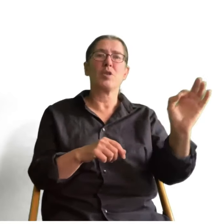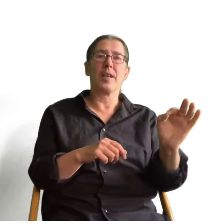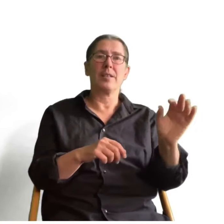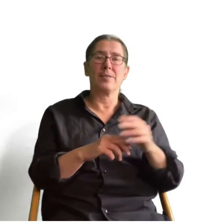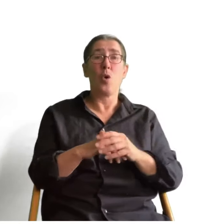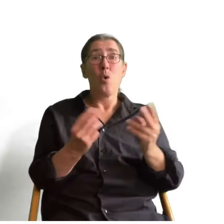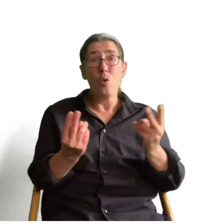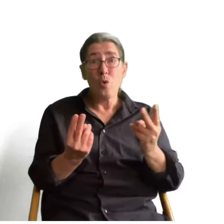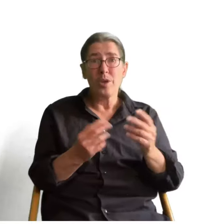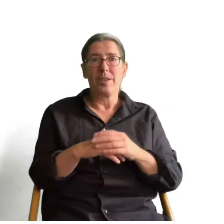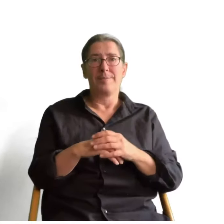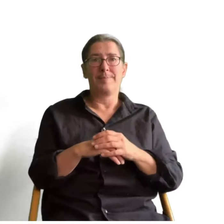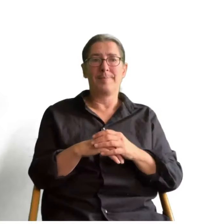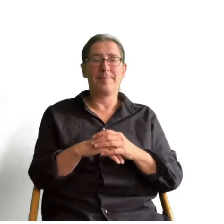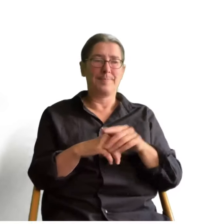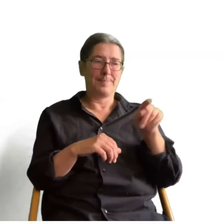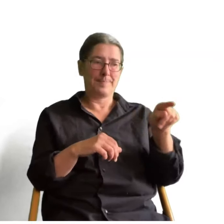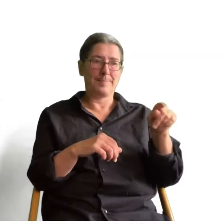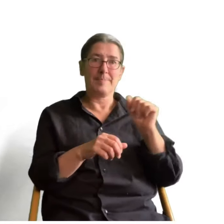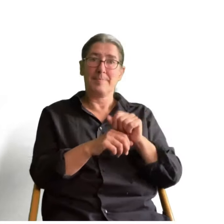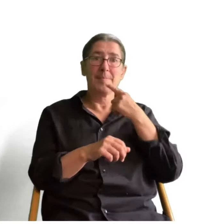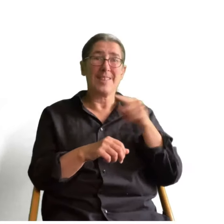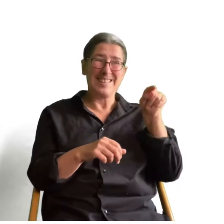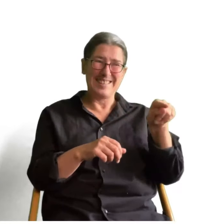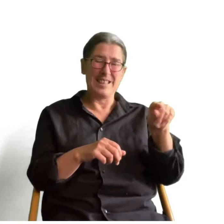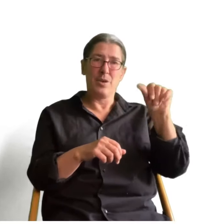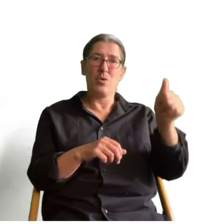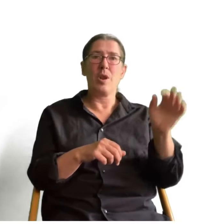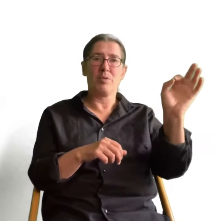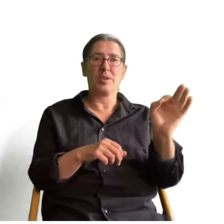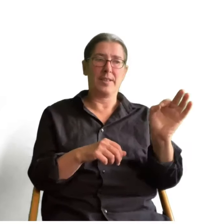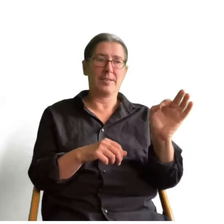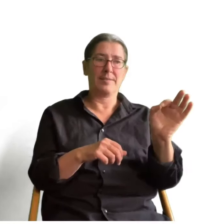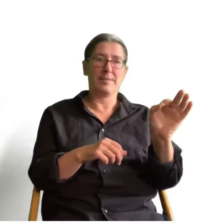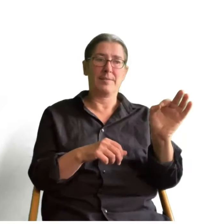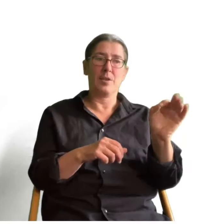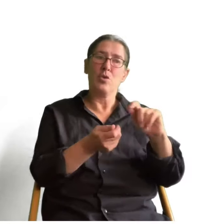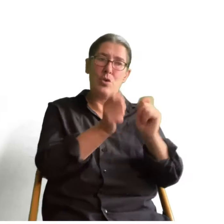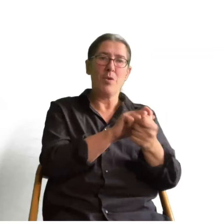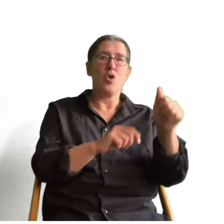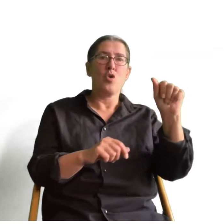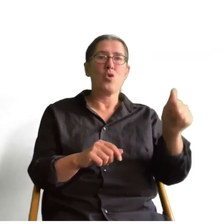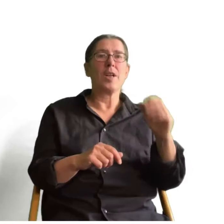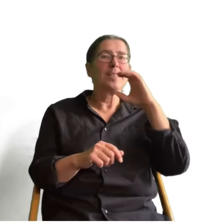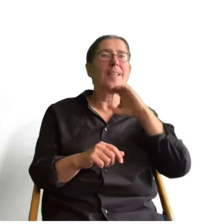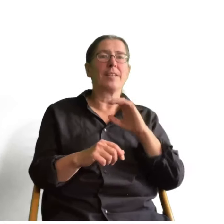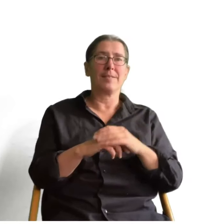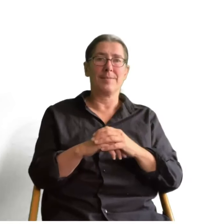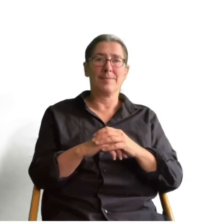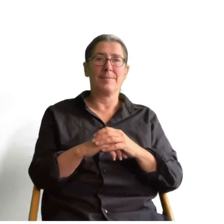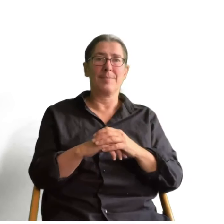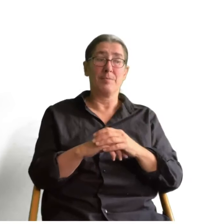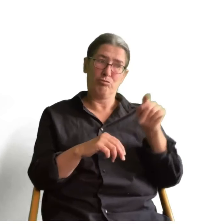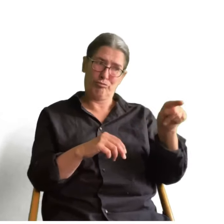100%. Oder du kannst auch sagen, dass diese 100% eben 100 Cent